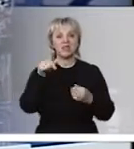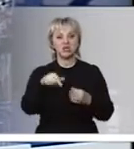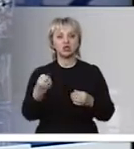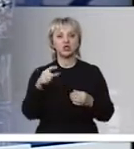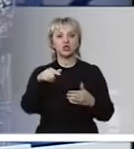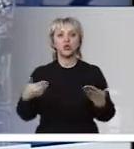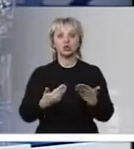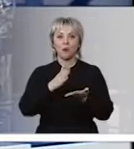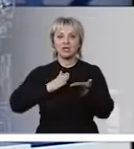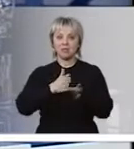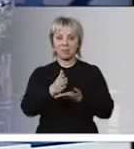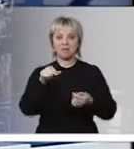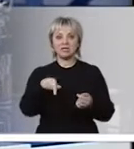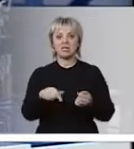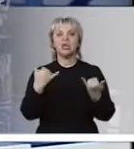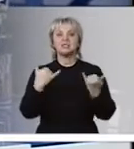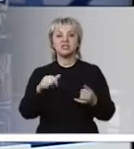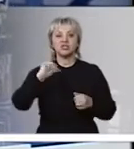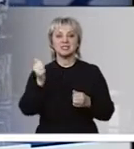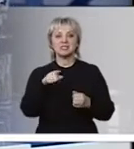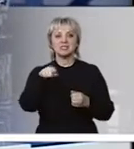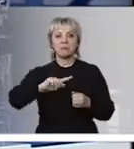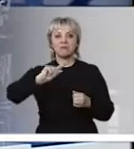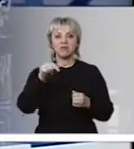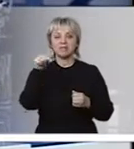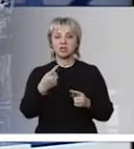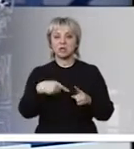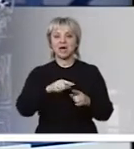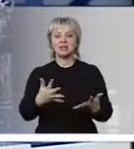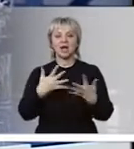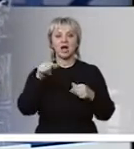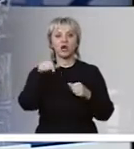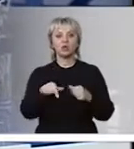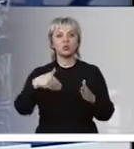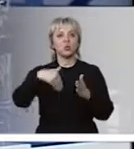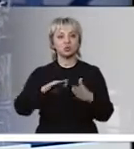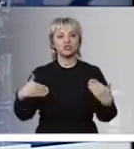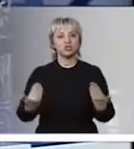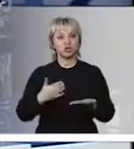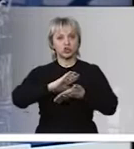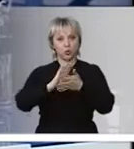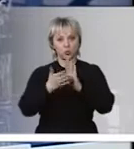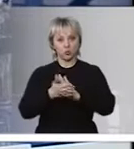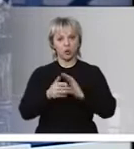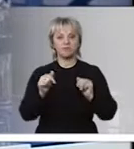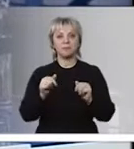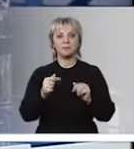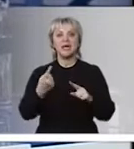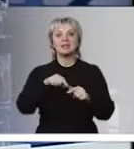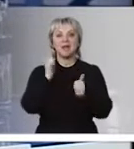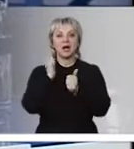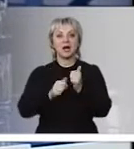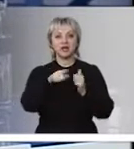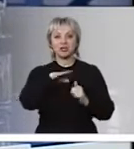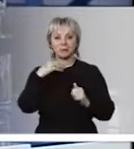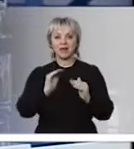предложить еще новое направление. Сейчас самыми востребованными это, конечно же, улучшение жилищных условий. Для